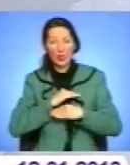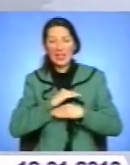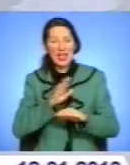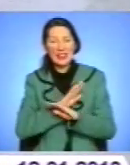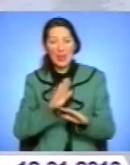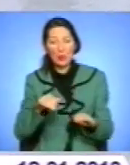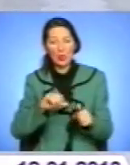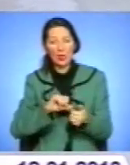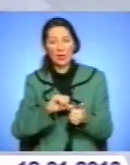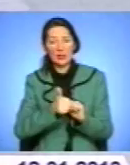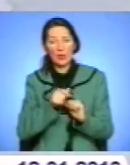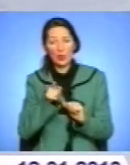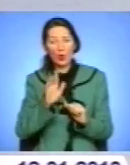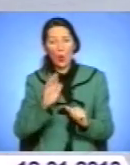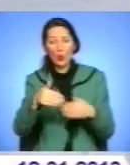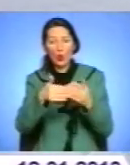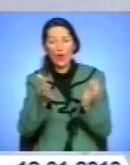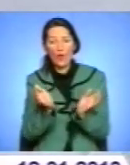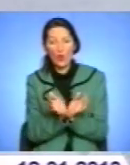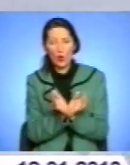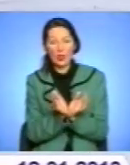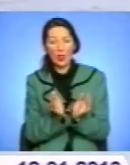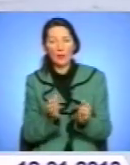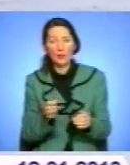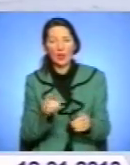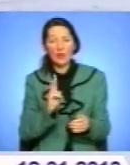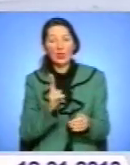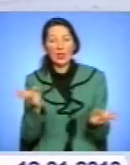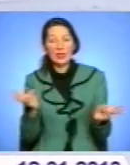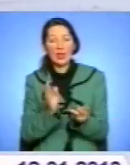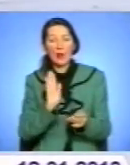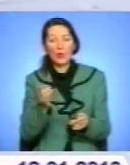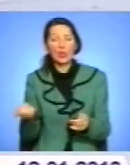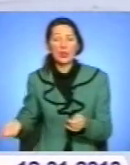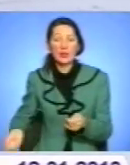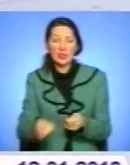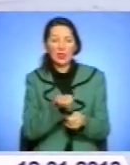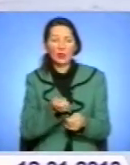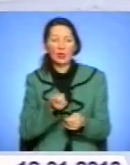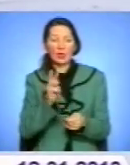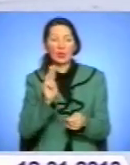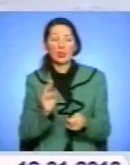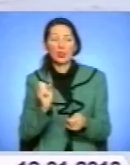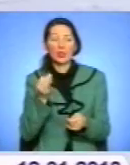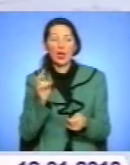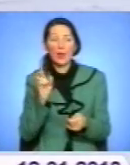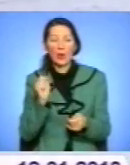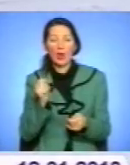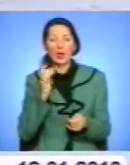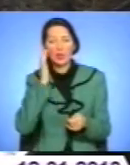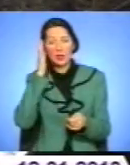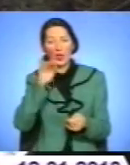сторін встановлять невеликі ворота з отворами, в які потрібно буде закинути шайбу. Ідея запозичена з американського